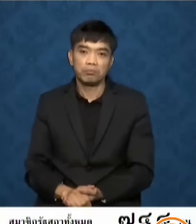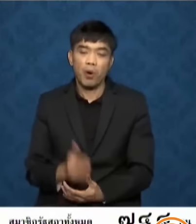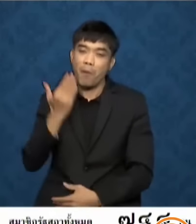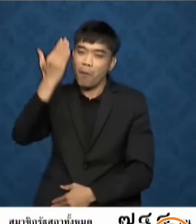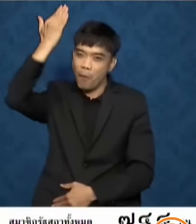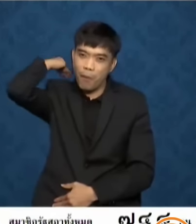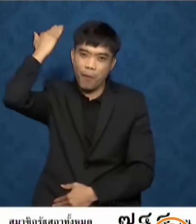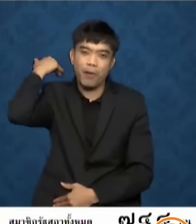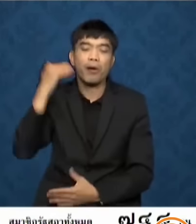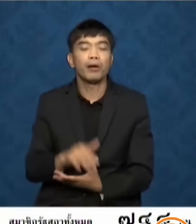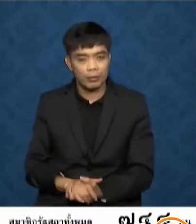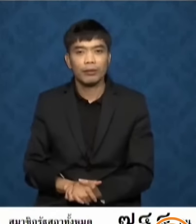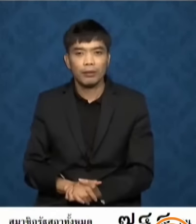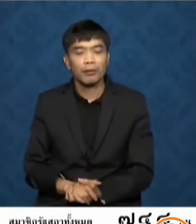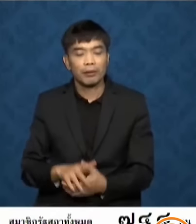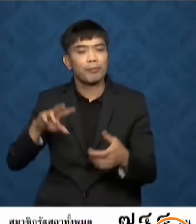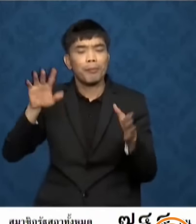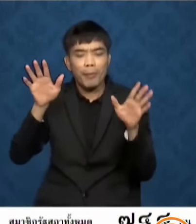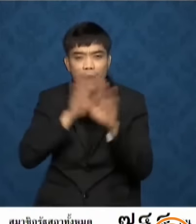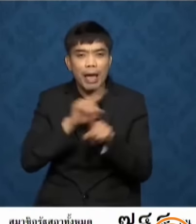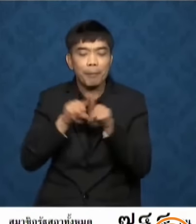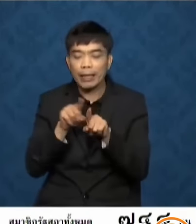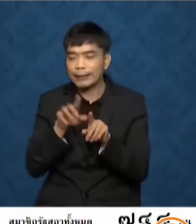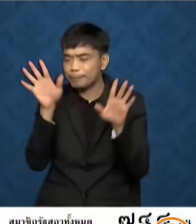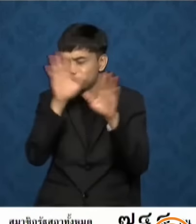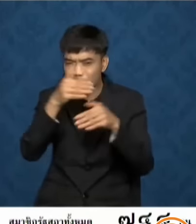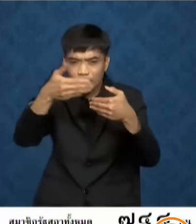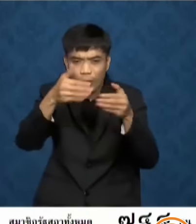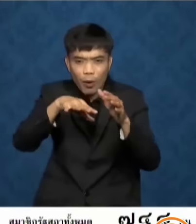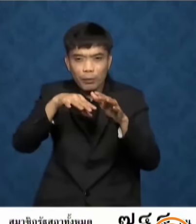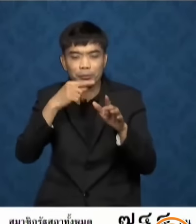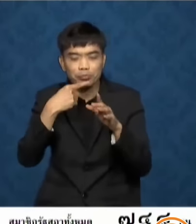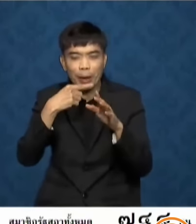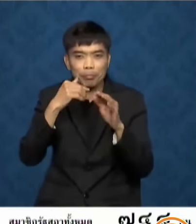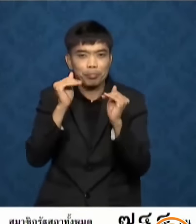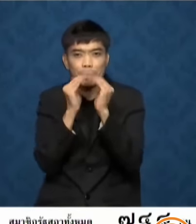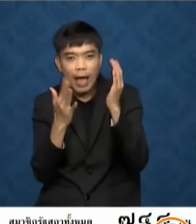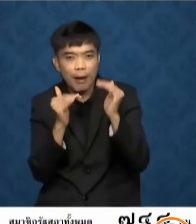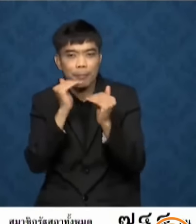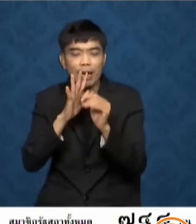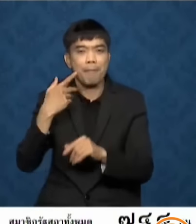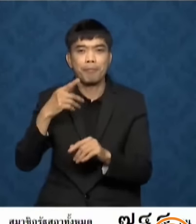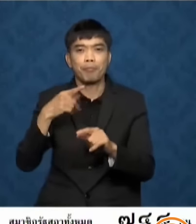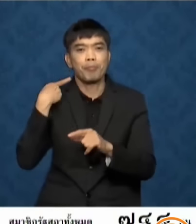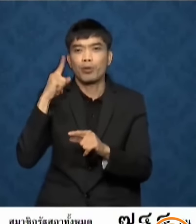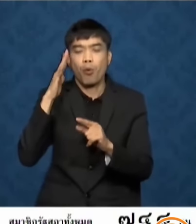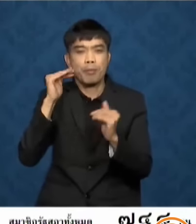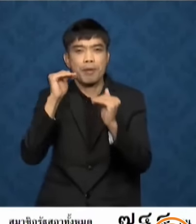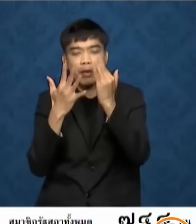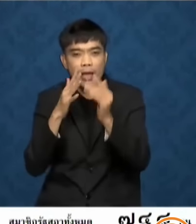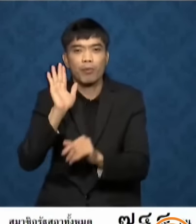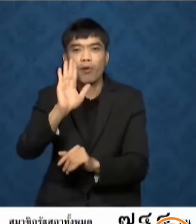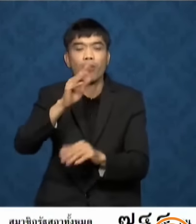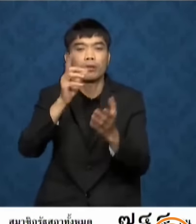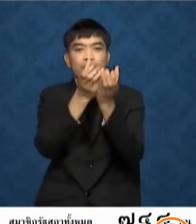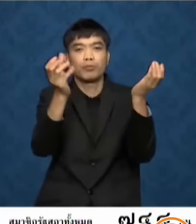มาก็มักจะเป็นเห papersกล่องซุมครับที่ไม่เป็คุณต่รบวการจัดทำรัศธรนลชอให่มากนัก